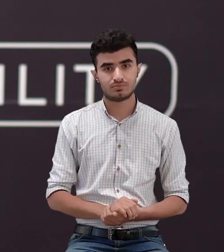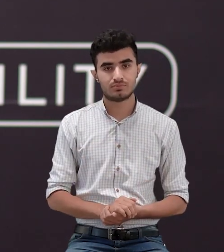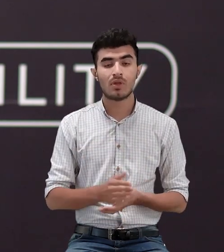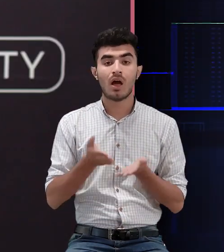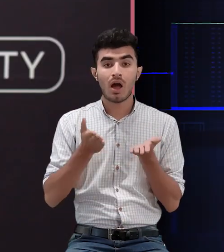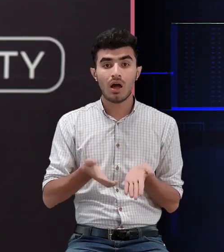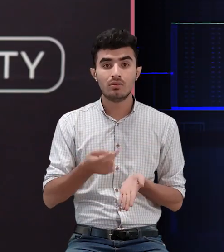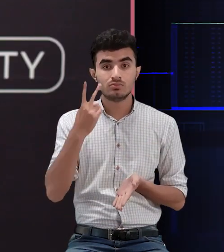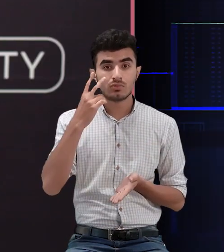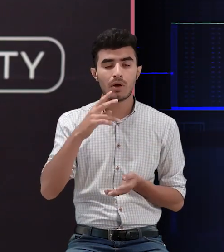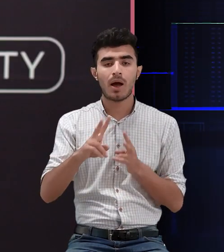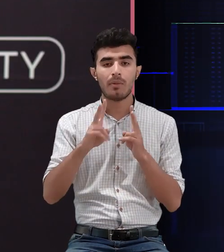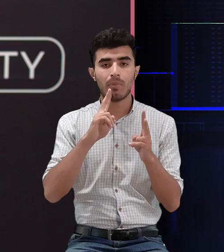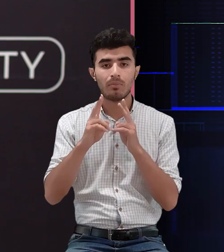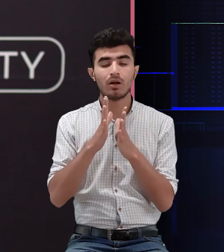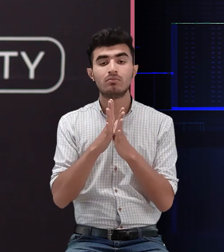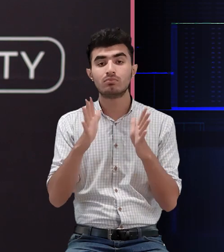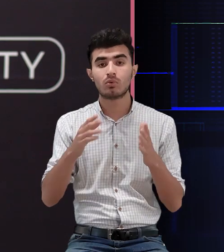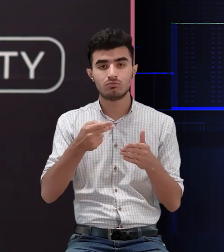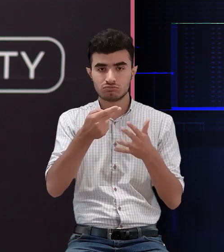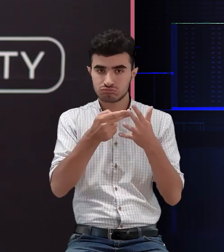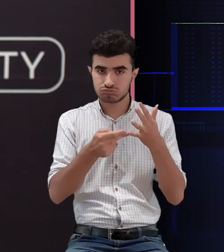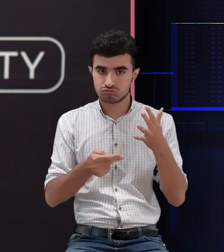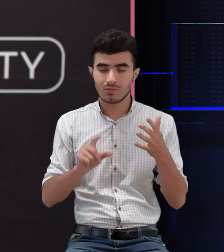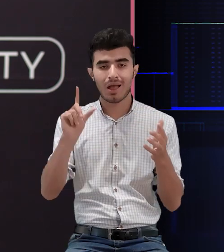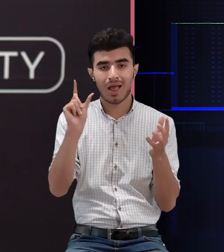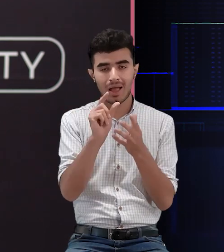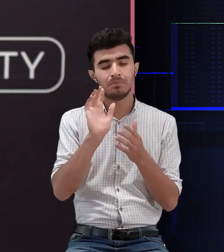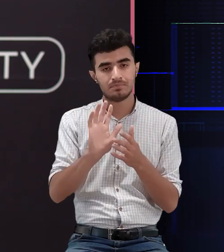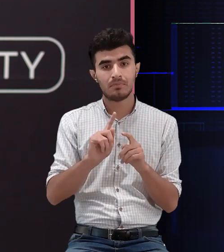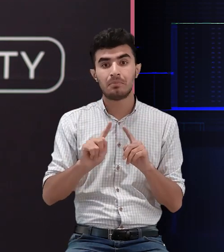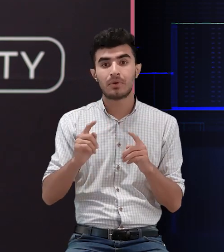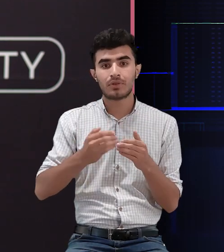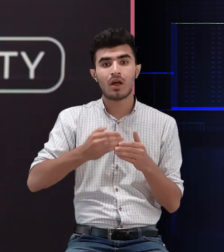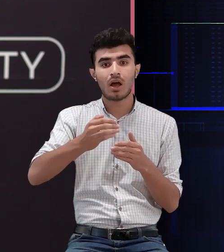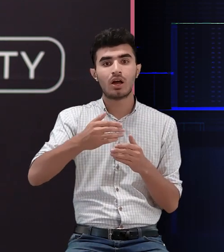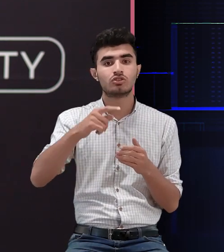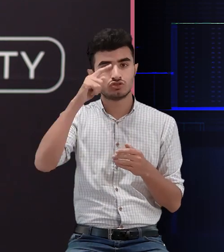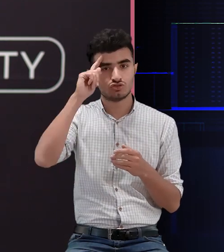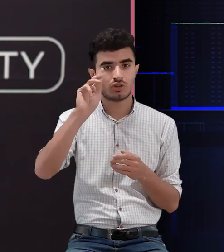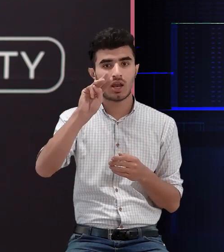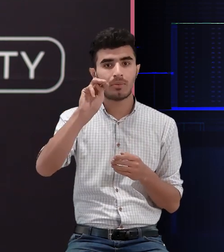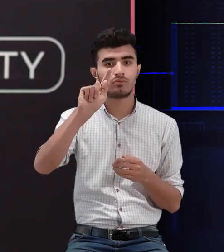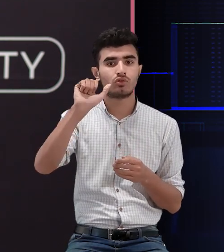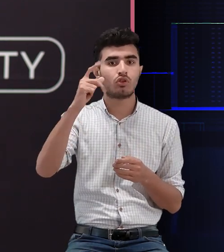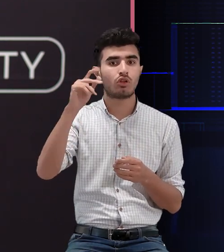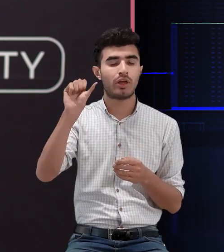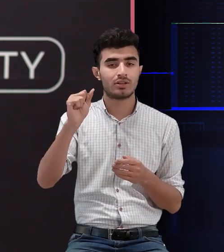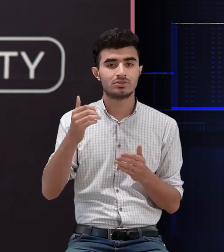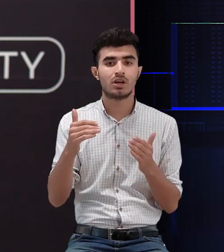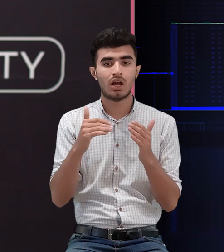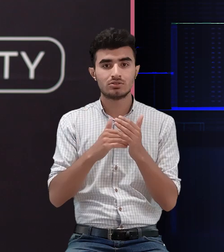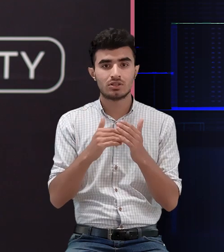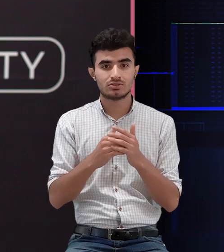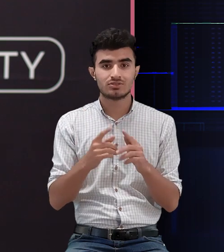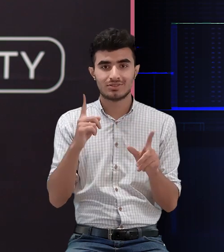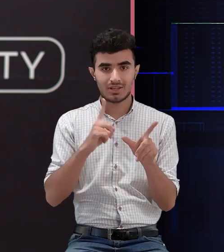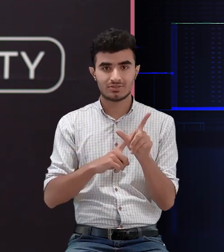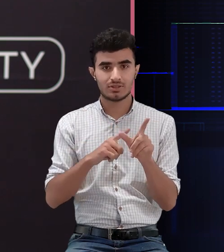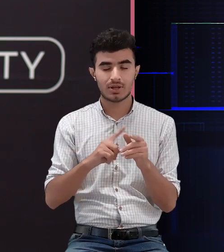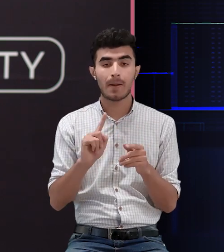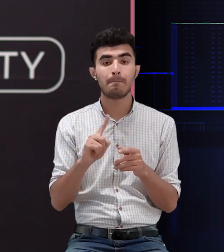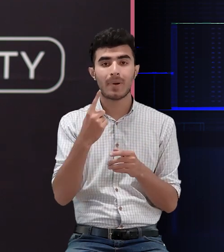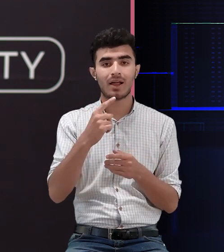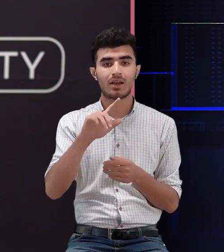تک. ابھی تک ہم نے جتنی باتیں کی وہ اتنی تفصیل میں نہیں تھیں. اگلے ٹاکس کے کچھ ایپیسوڈز میں ہم ہر